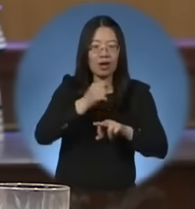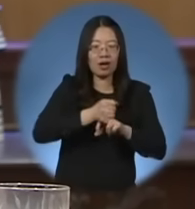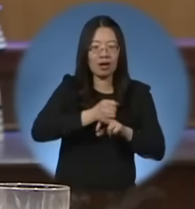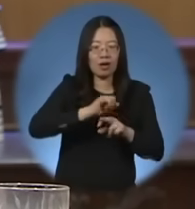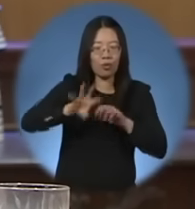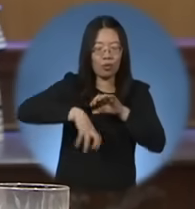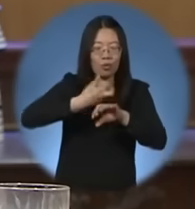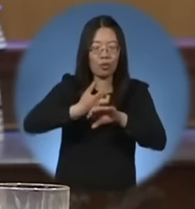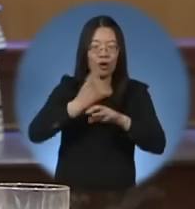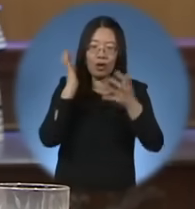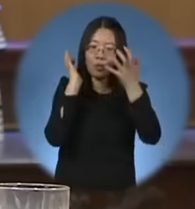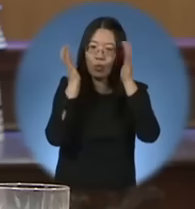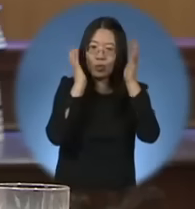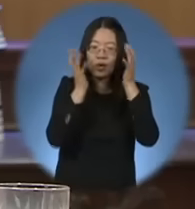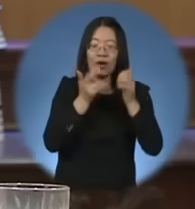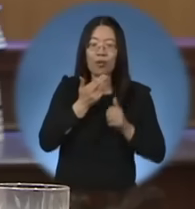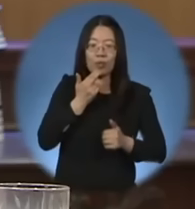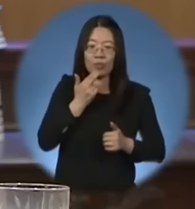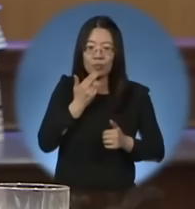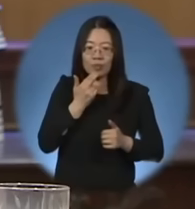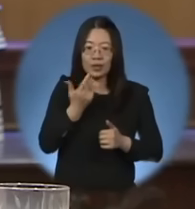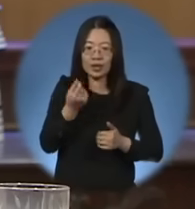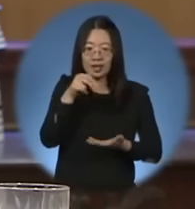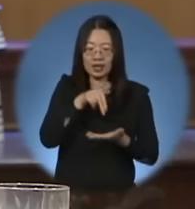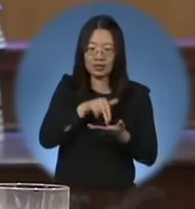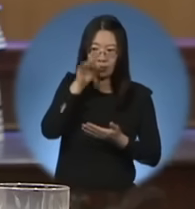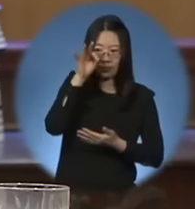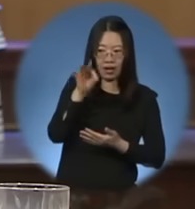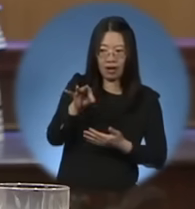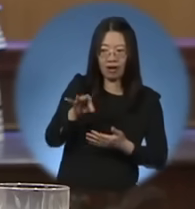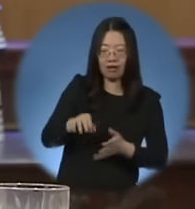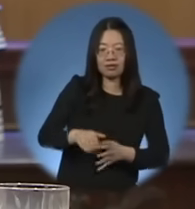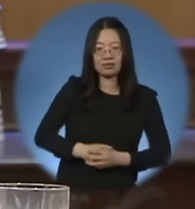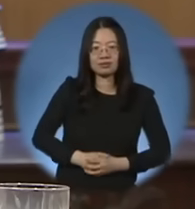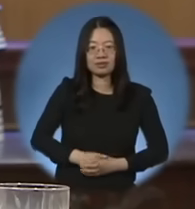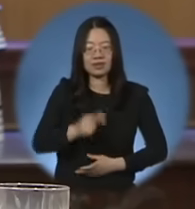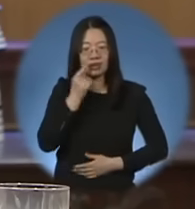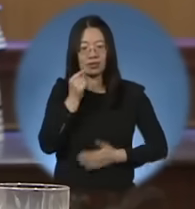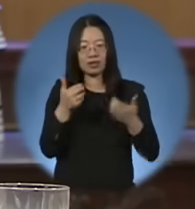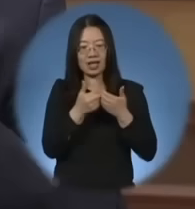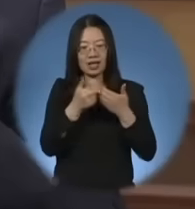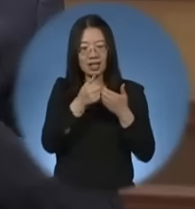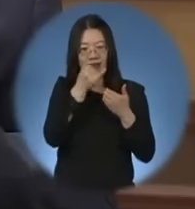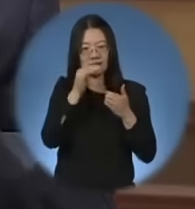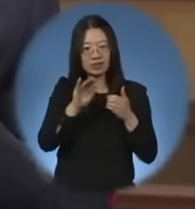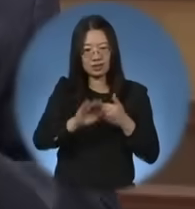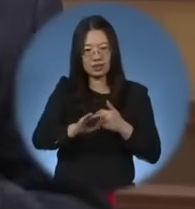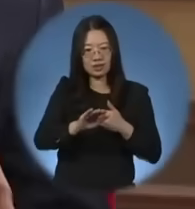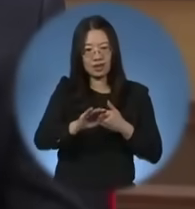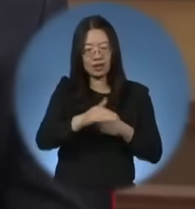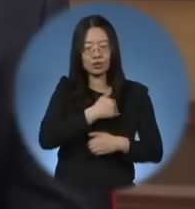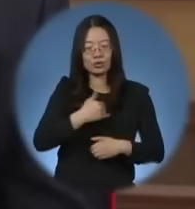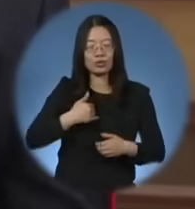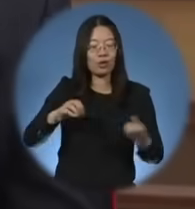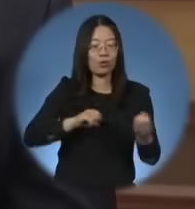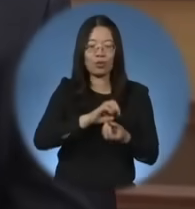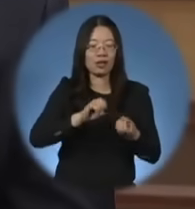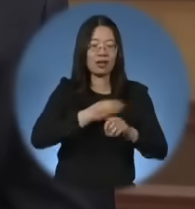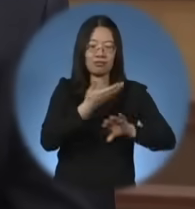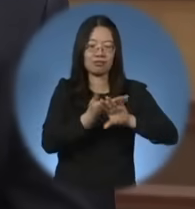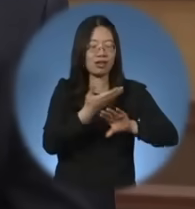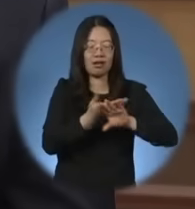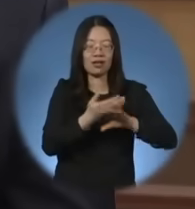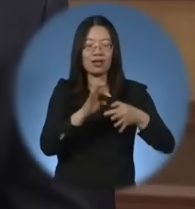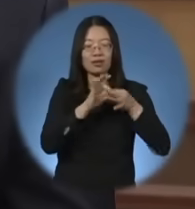왕조를 뒤엎을 만큼의 혼란은 없었다 그렇게 보 혼란은 임진 회라는 있었지만 그거 충분 혼란은